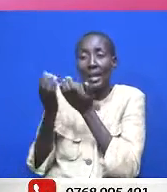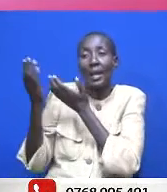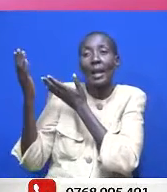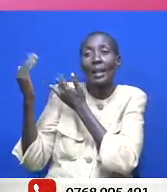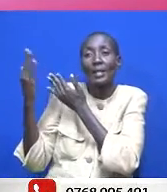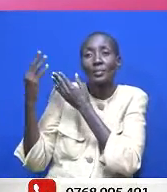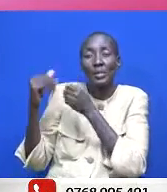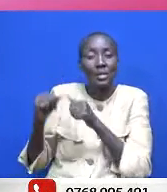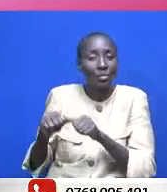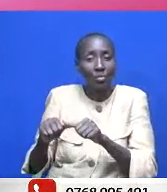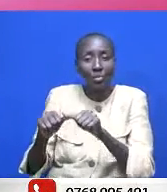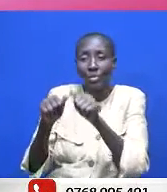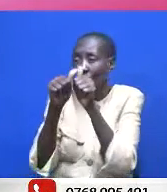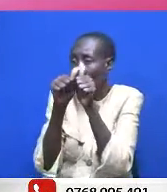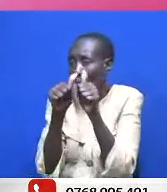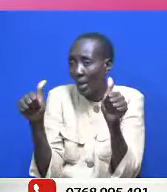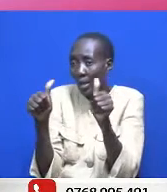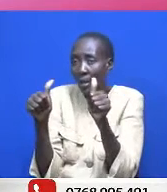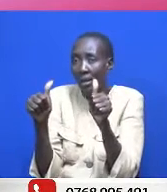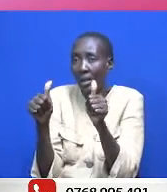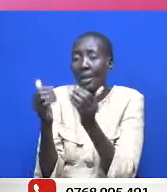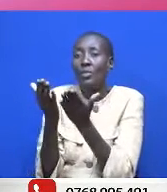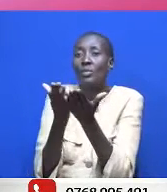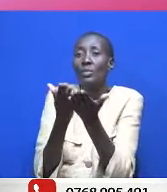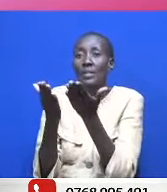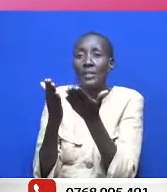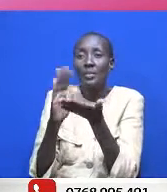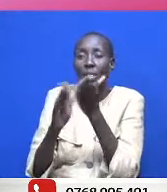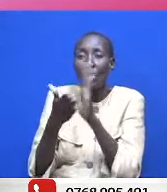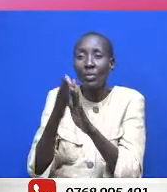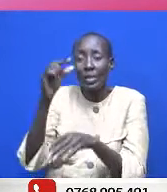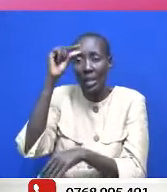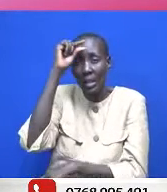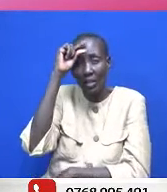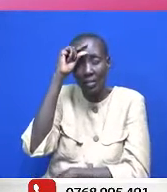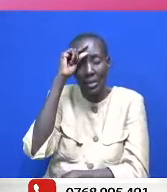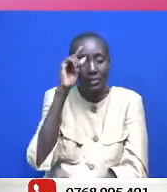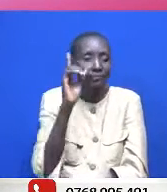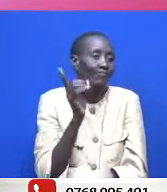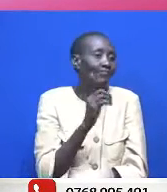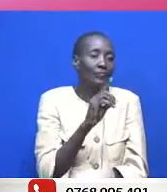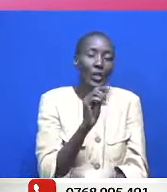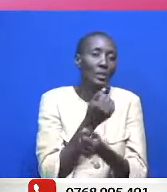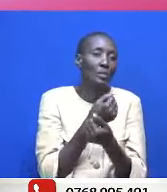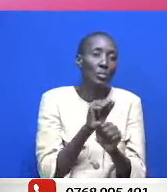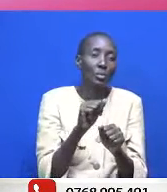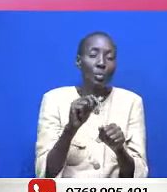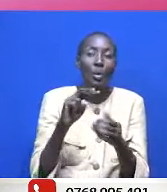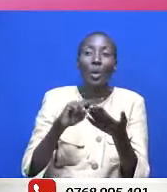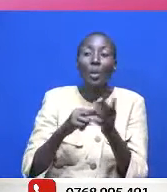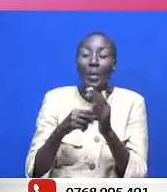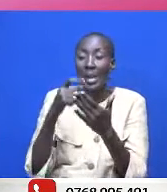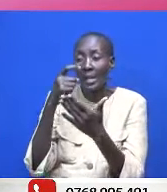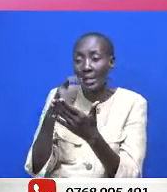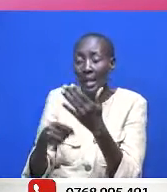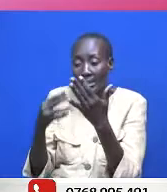waendeleze huduma ama kazi za serikali? Sidhani. So kodi sasa ndio inafanya sasa serikali kuwa na haja